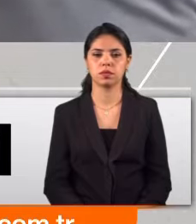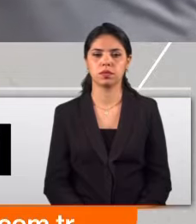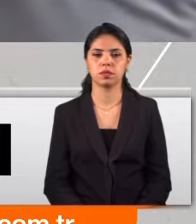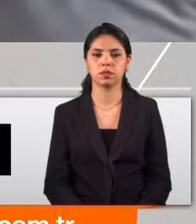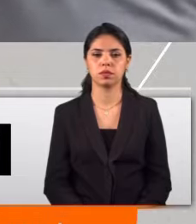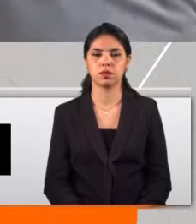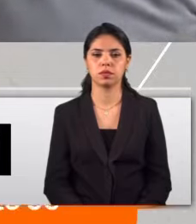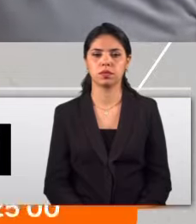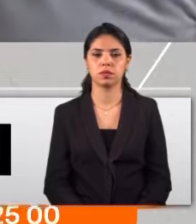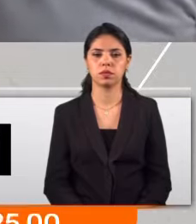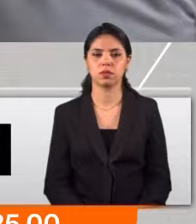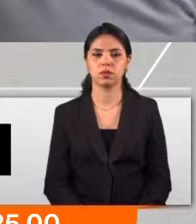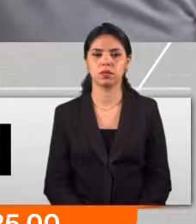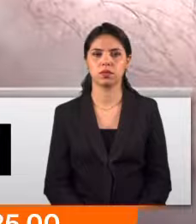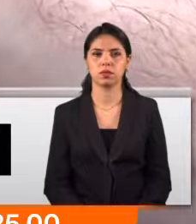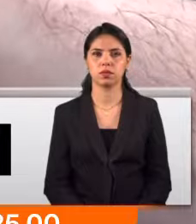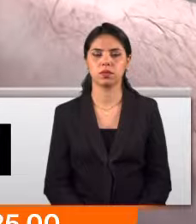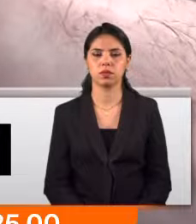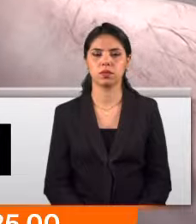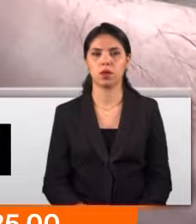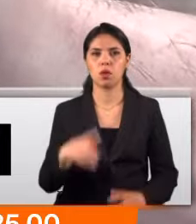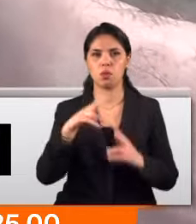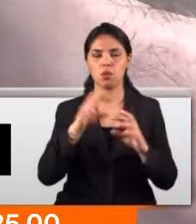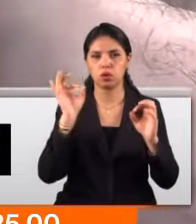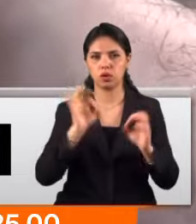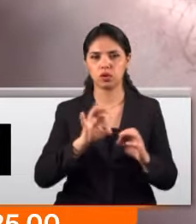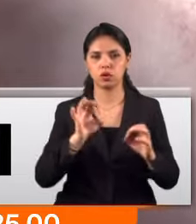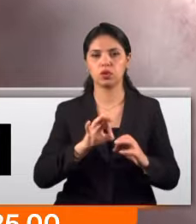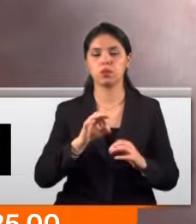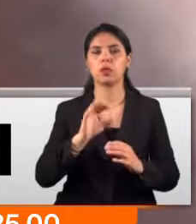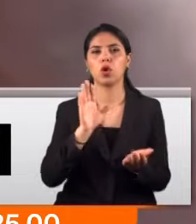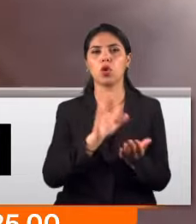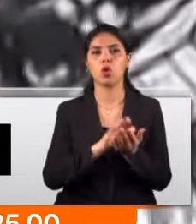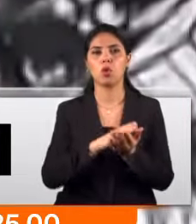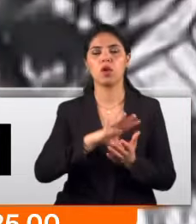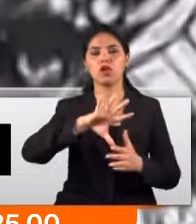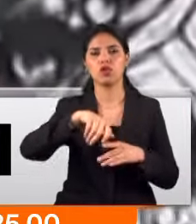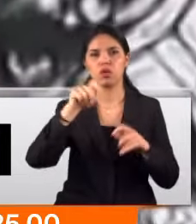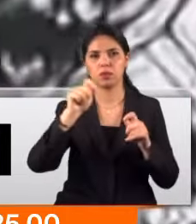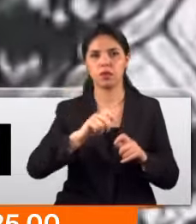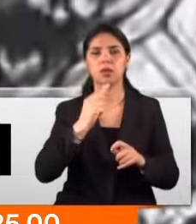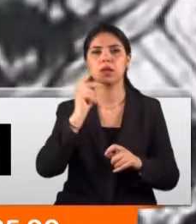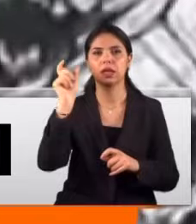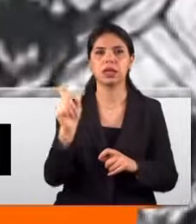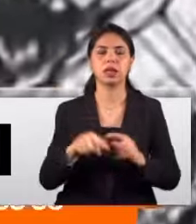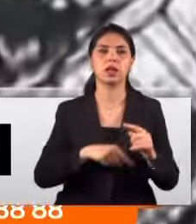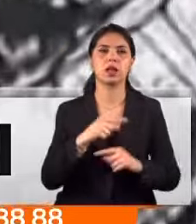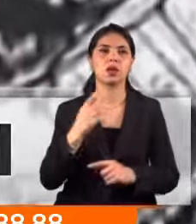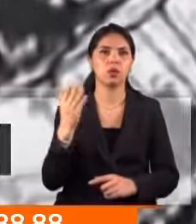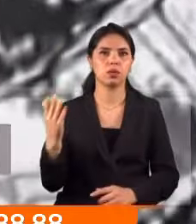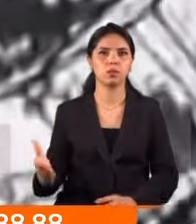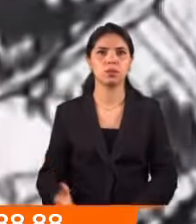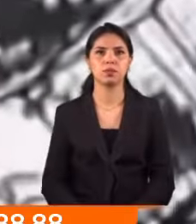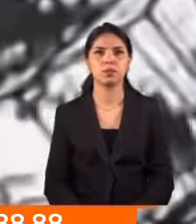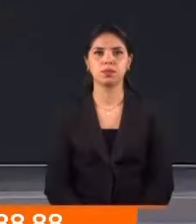Onu sevmeleri benim daha çok hoşuma gidiyor idi. Polis şimdi her yerde Zeyna'yı eteğinin altına gizleyerek çalan zanlıyı arıyor.